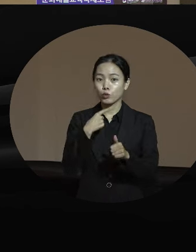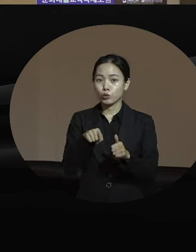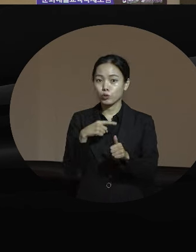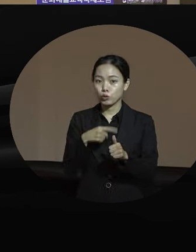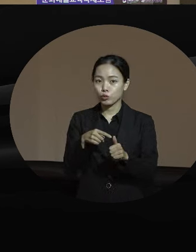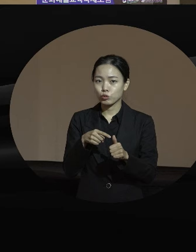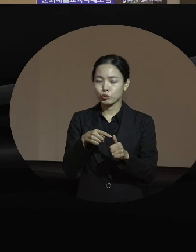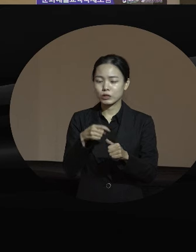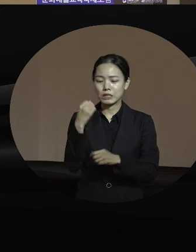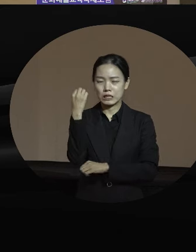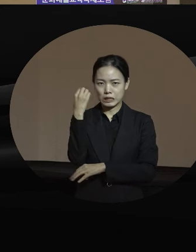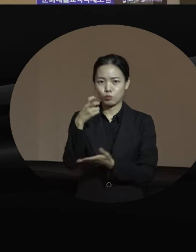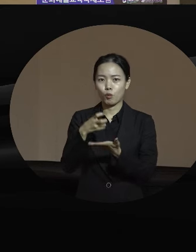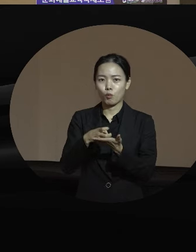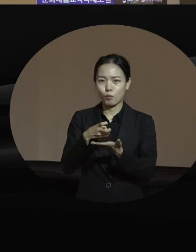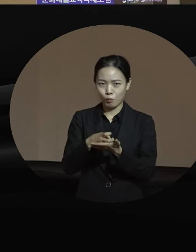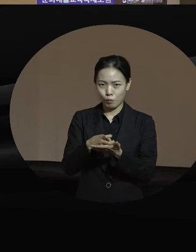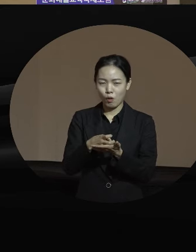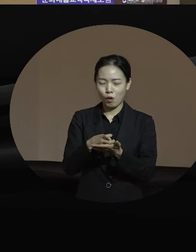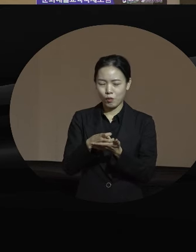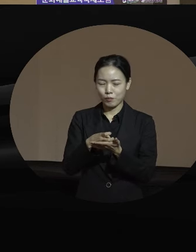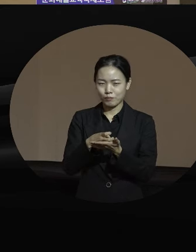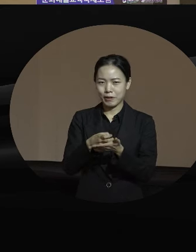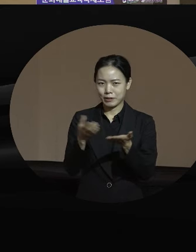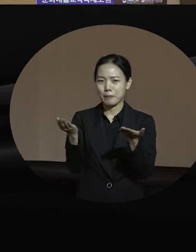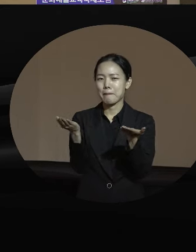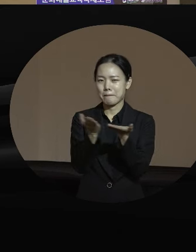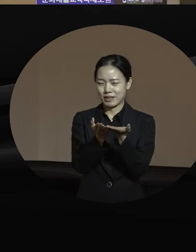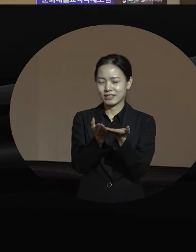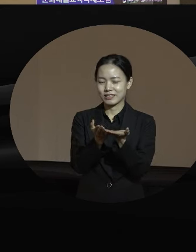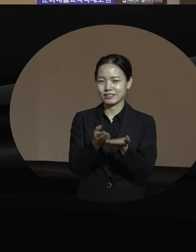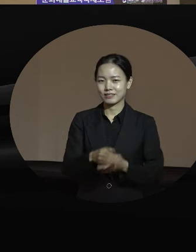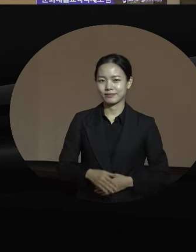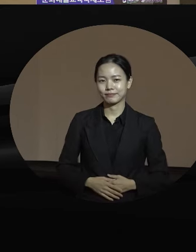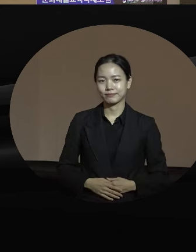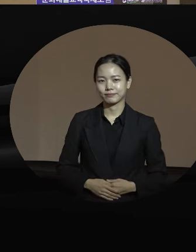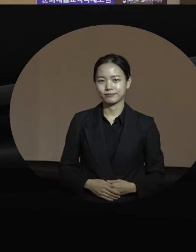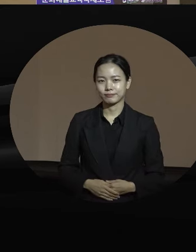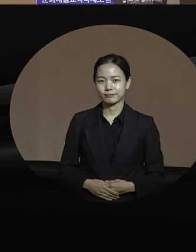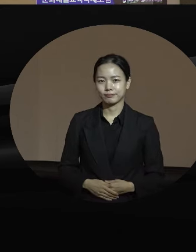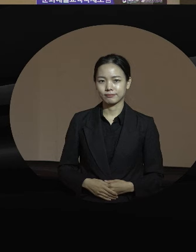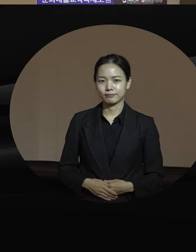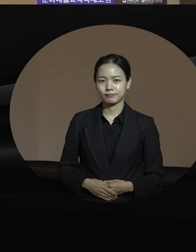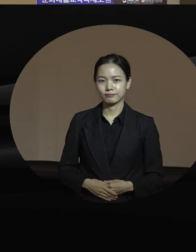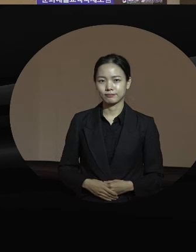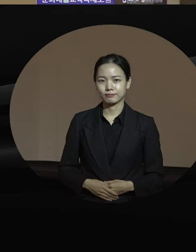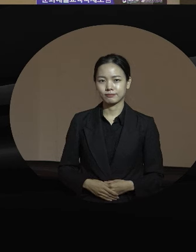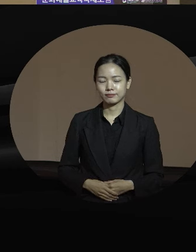강조한 교육기본법 등의 상위법과도 매우 밀접한 관련이 있습니다.